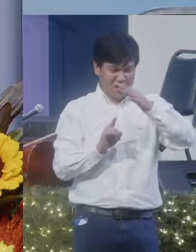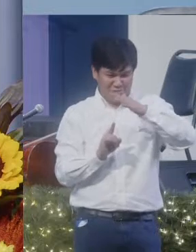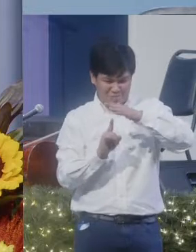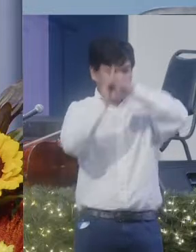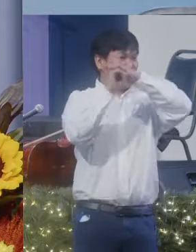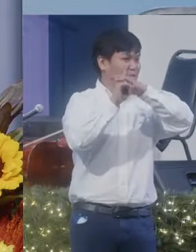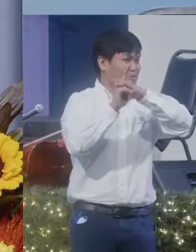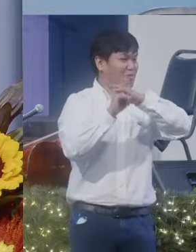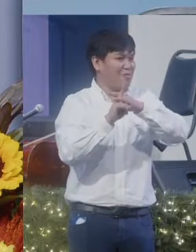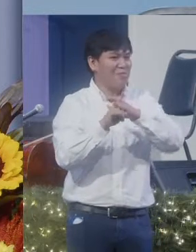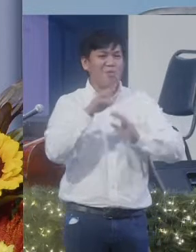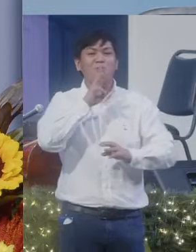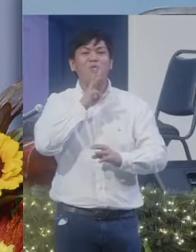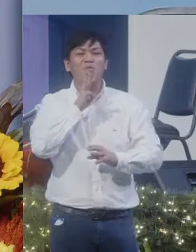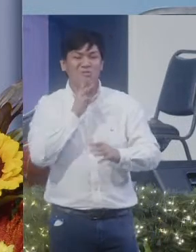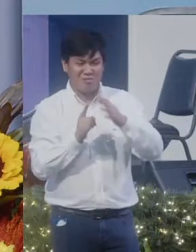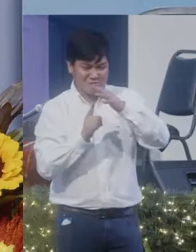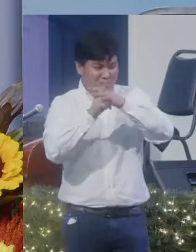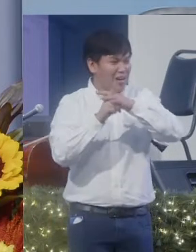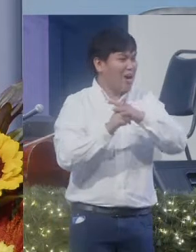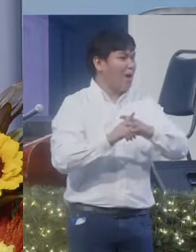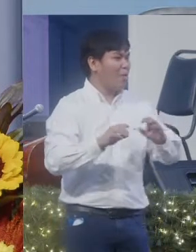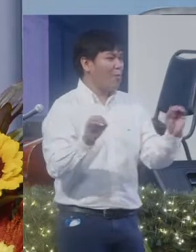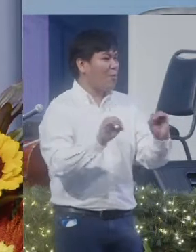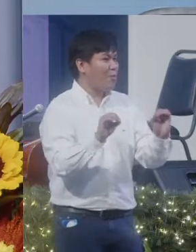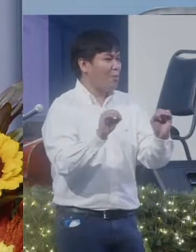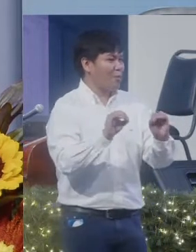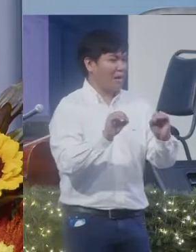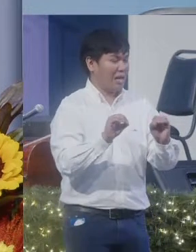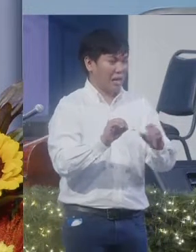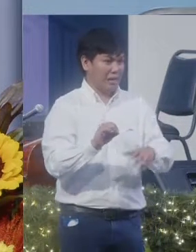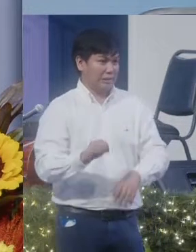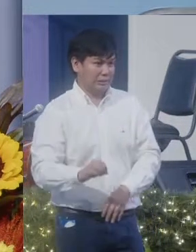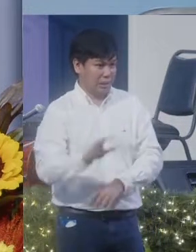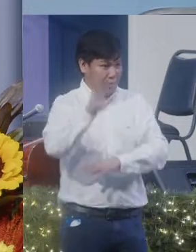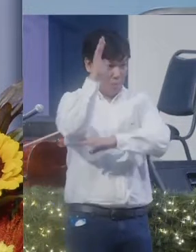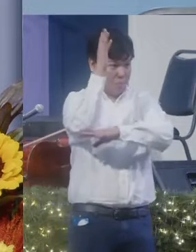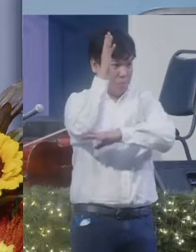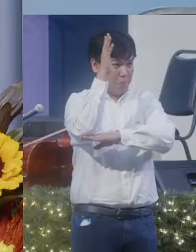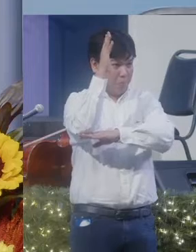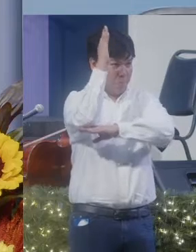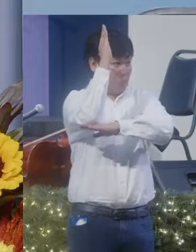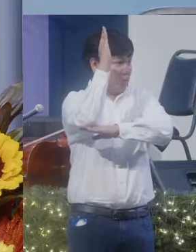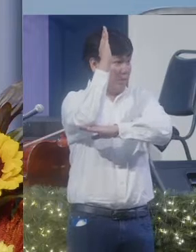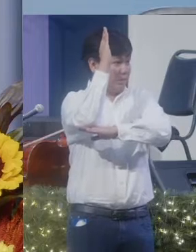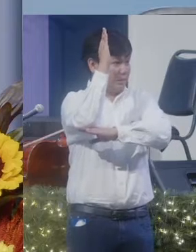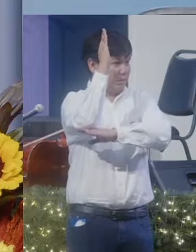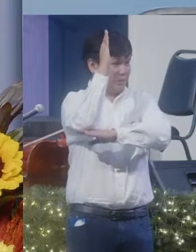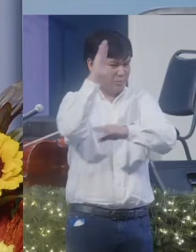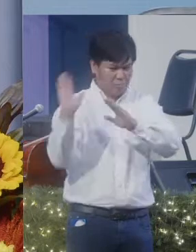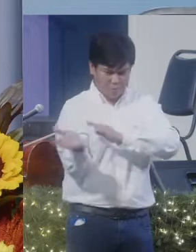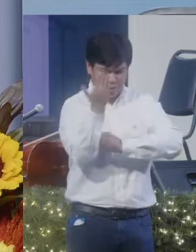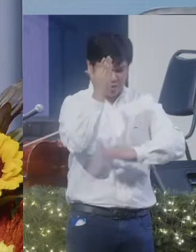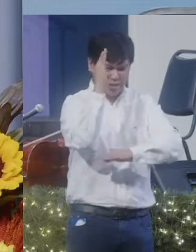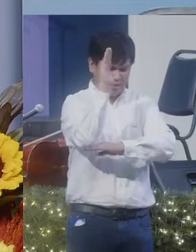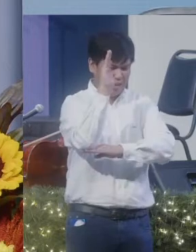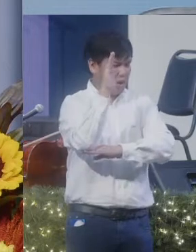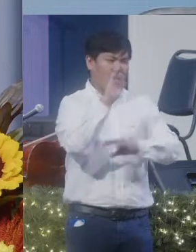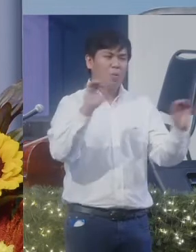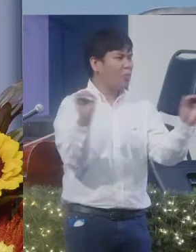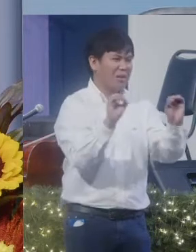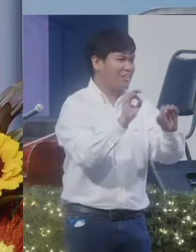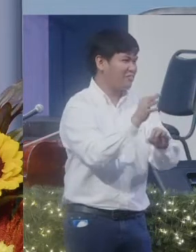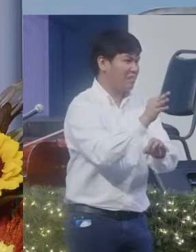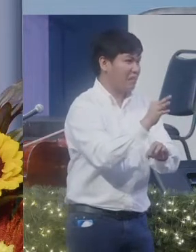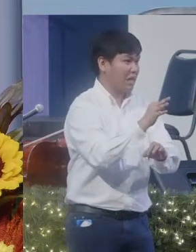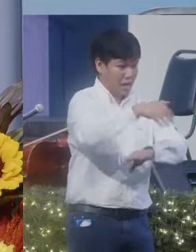Ginagawa ang paghuhugas at pag-aayos ng lambat ay ginagawa sa araw bilang paghahanda sa pangingisda sa gabi. Sabi